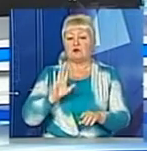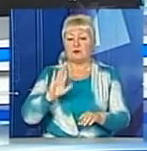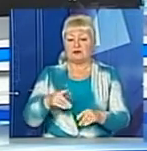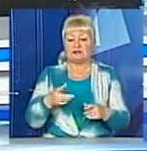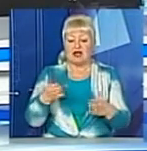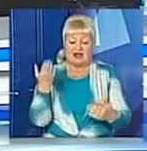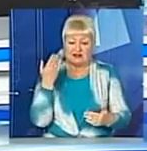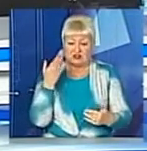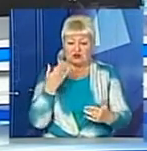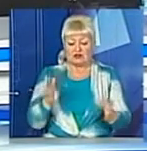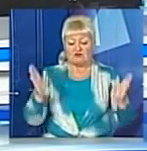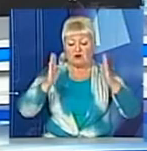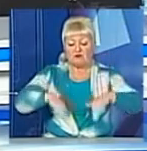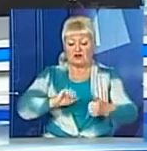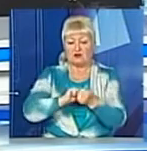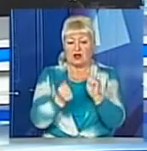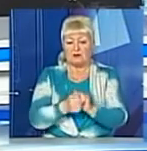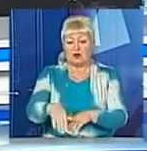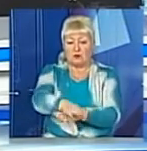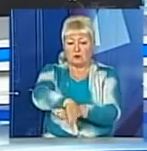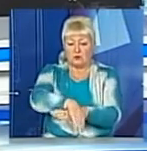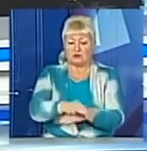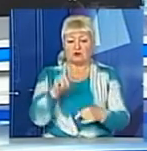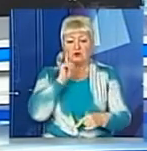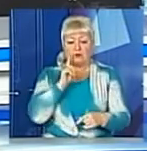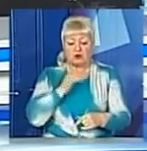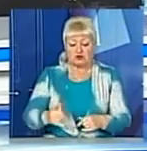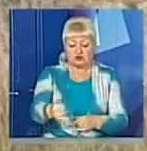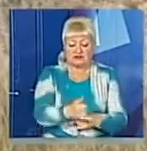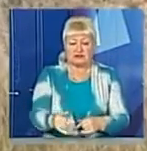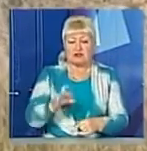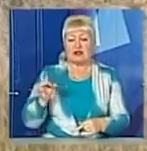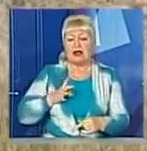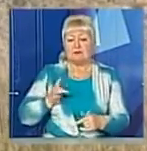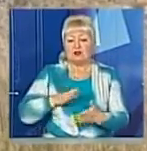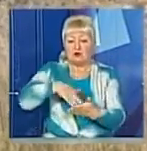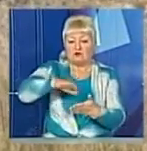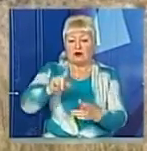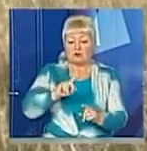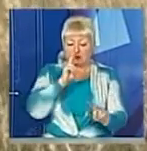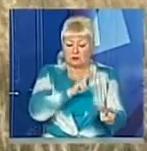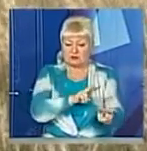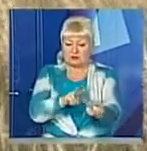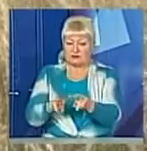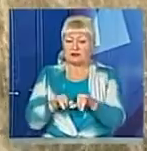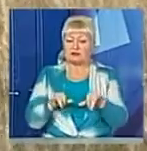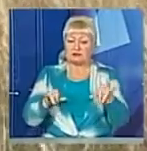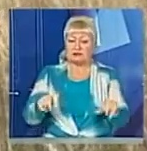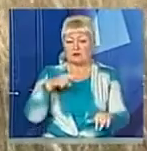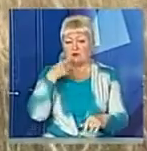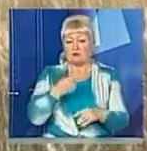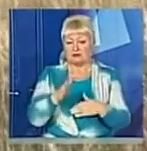обвалу карстових пустот. Наразі тріщини залили білою фарбою, аби поспостерігати за динамікою, кажуть